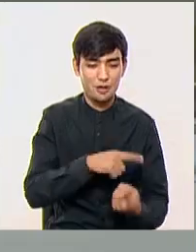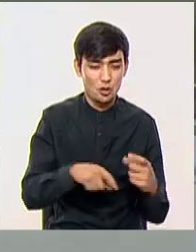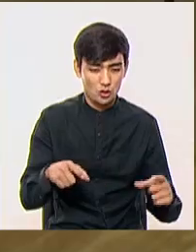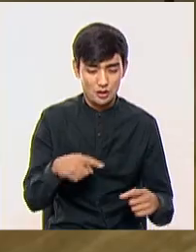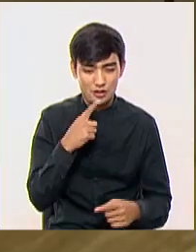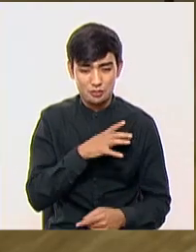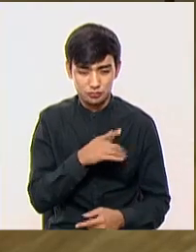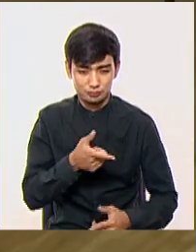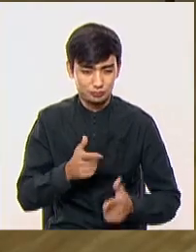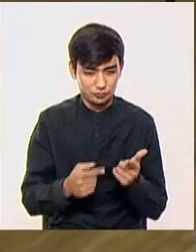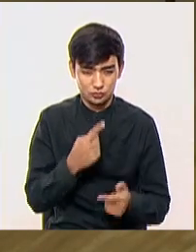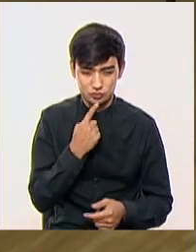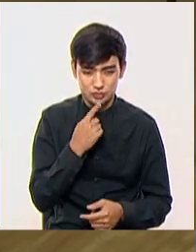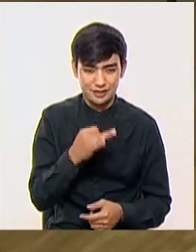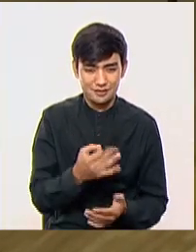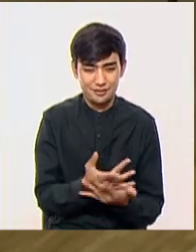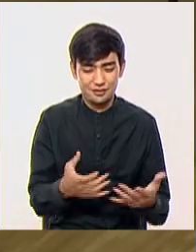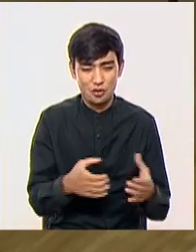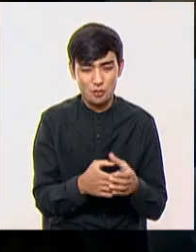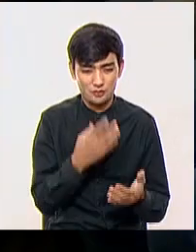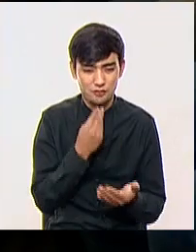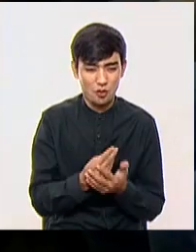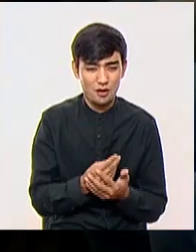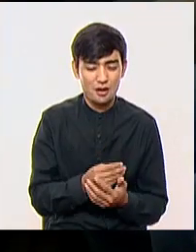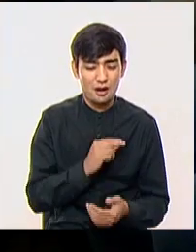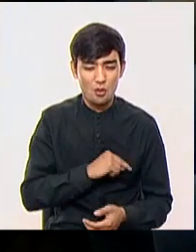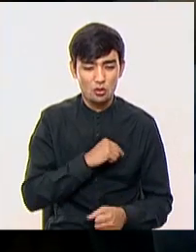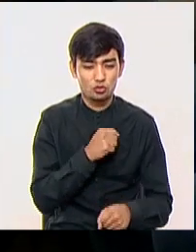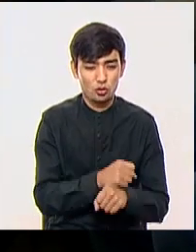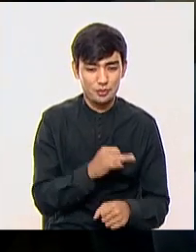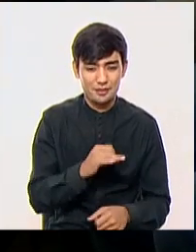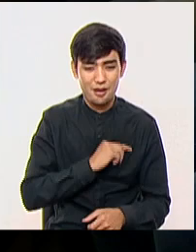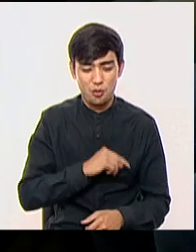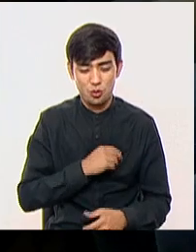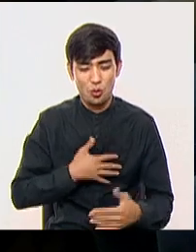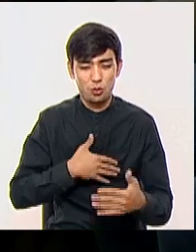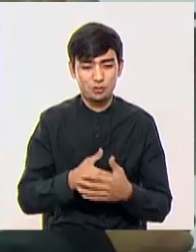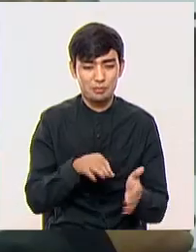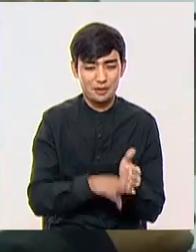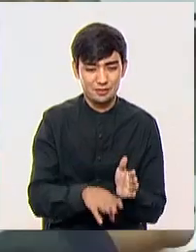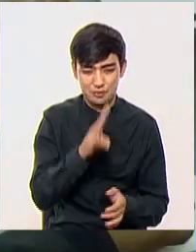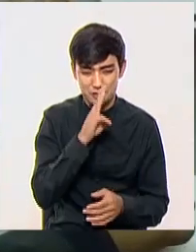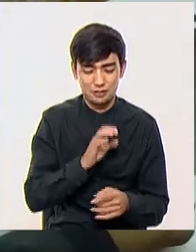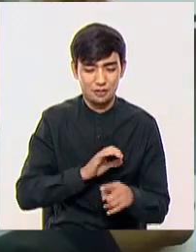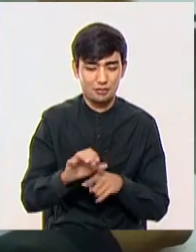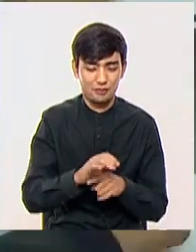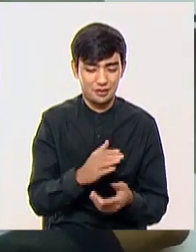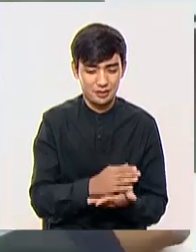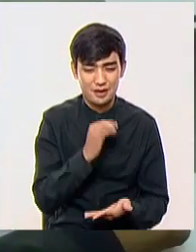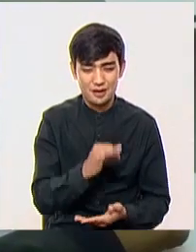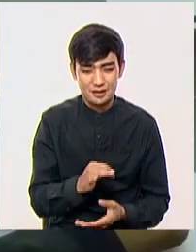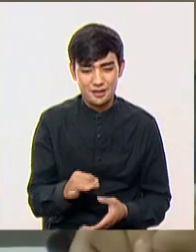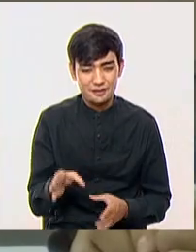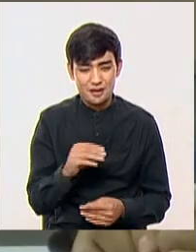настолько серьезная, что некоторые компании вынуждены приостановить деятельность и отправить работников в отпуск без содержания. Крупным потребителям